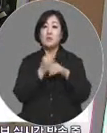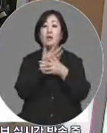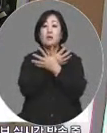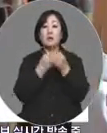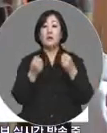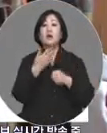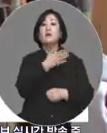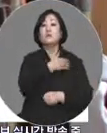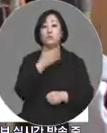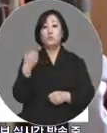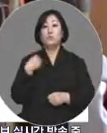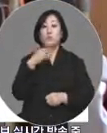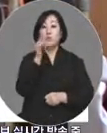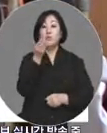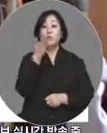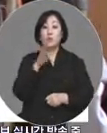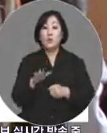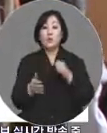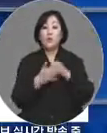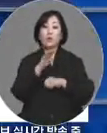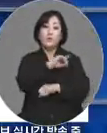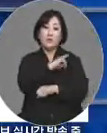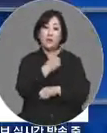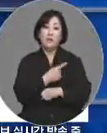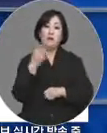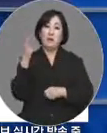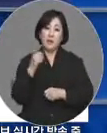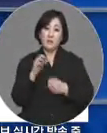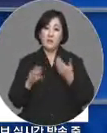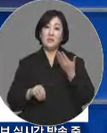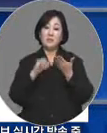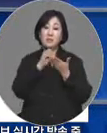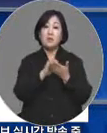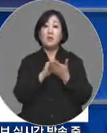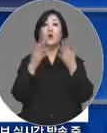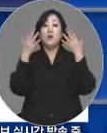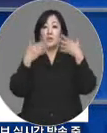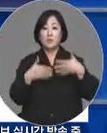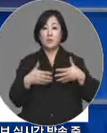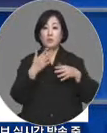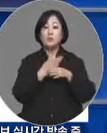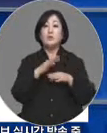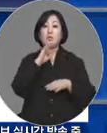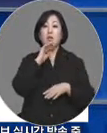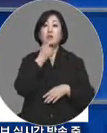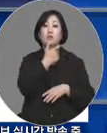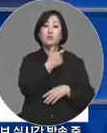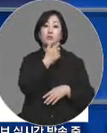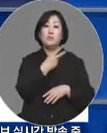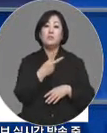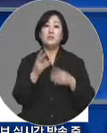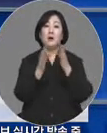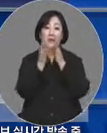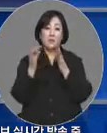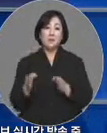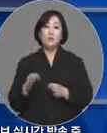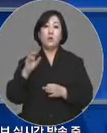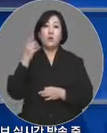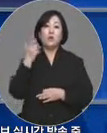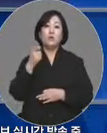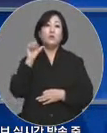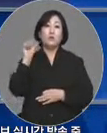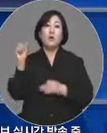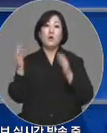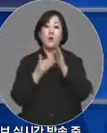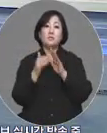계약이 가능하도록 했고요. 네. 교원 자격증 소지자 채용 기준도 기존 만 62세에서 한시적으로 만